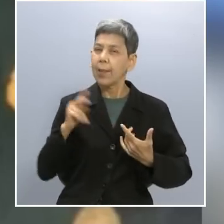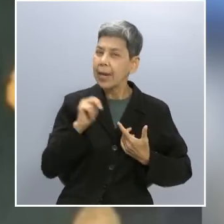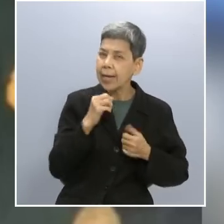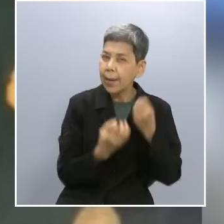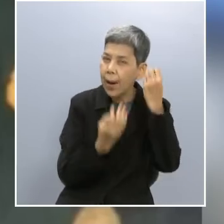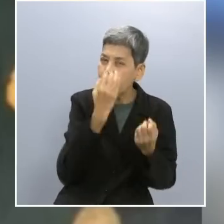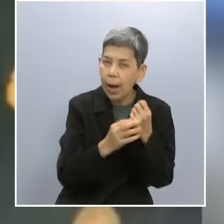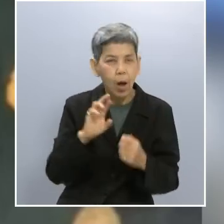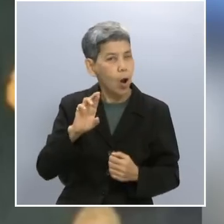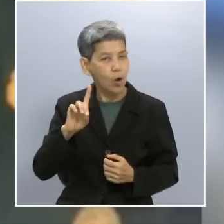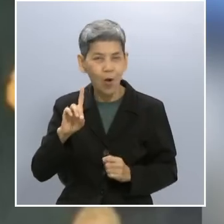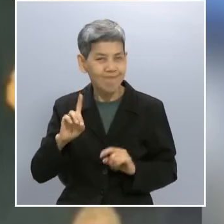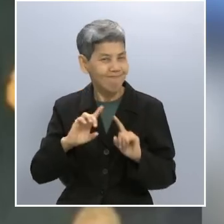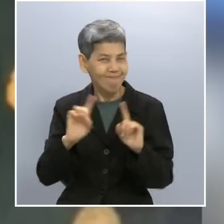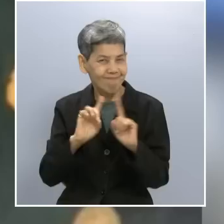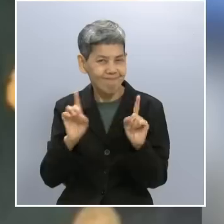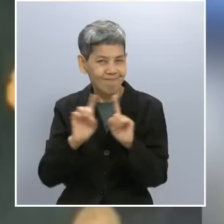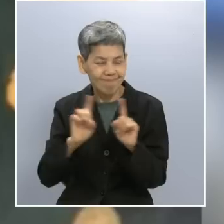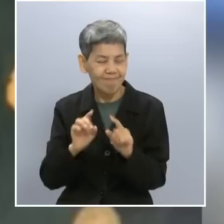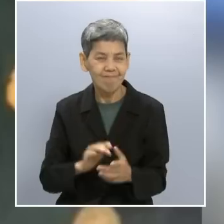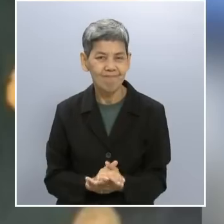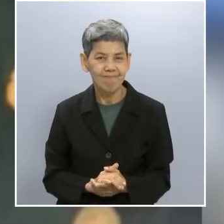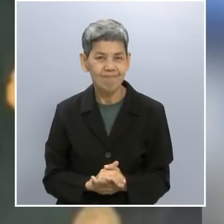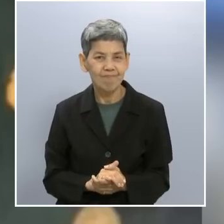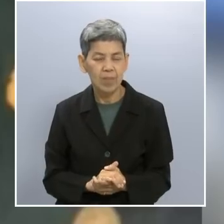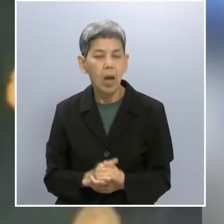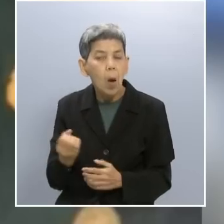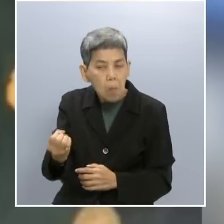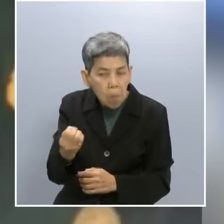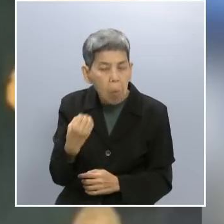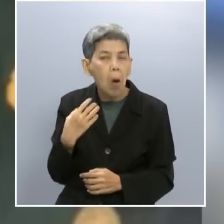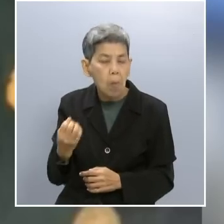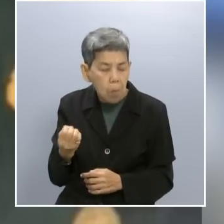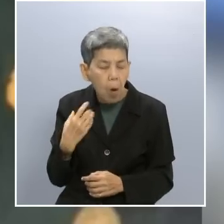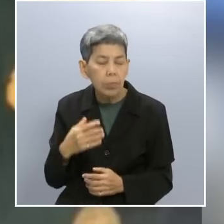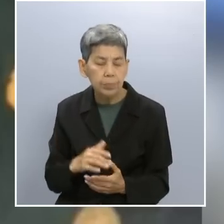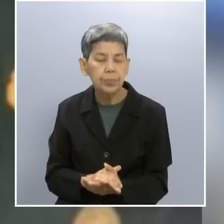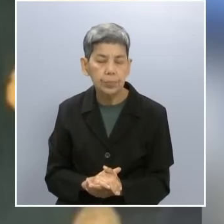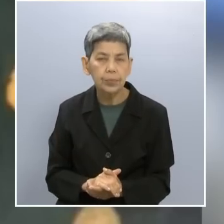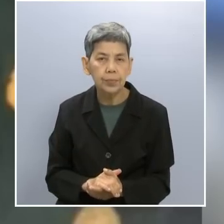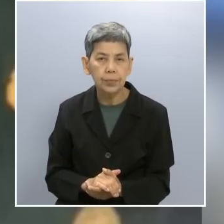อันนี้ไม่ใช่รดแล้วคอมเมนต์มาบอกแล้วนะคอมเมนต์มาบอกนะ